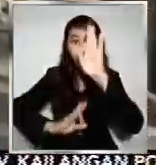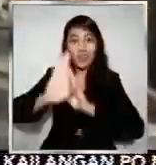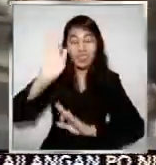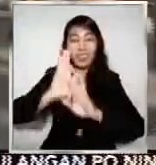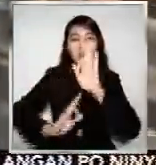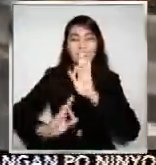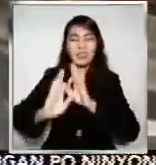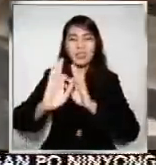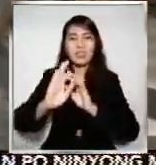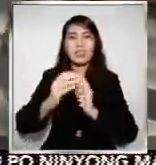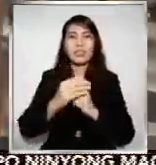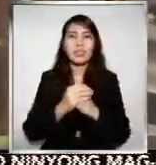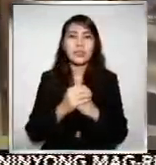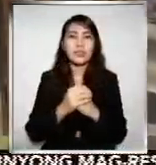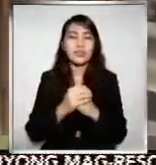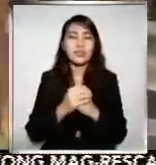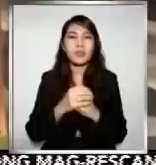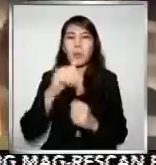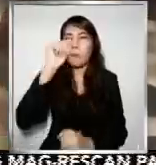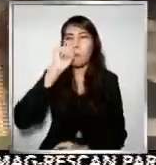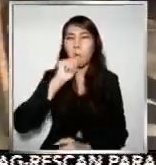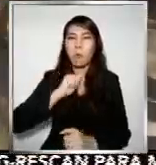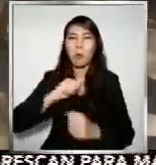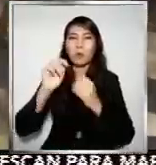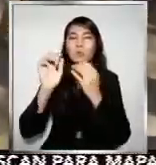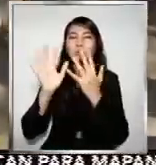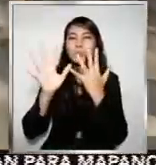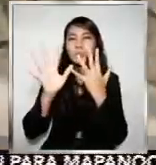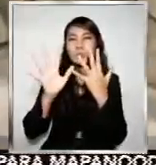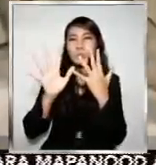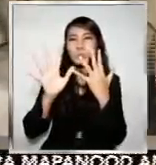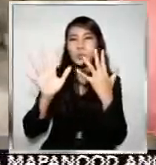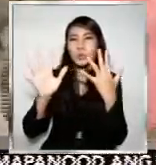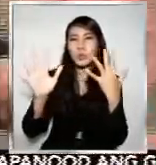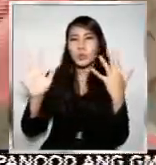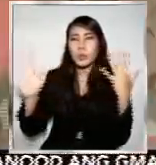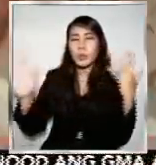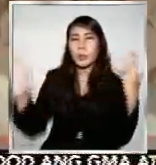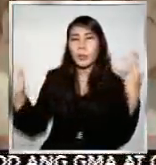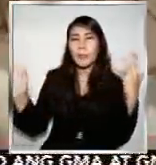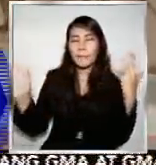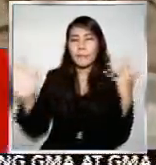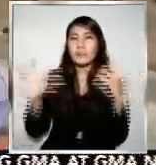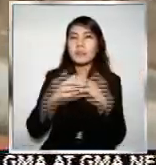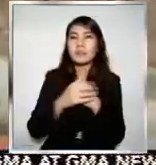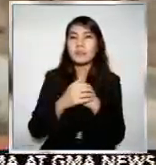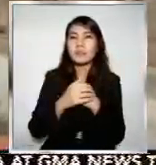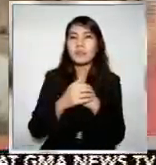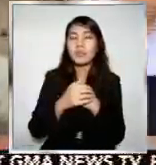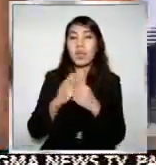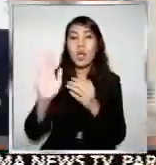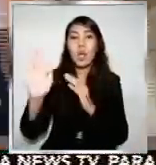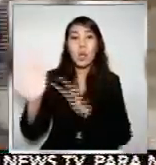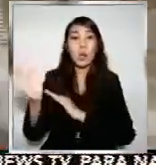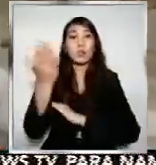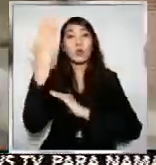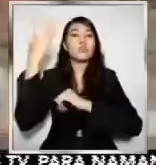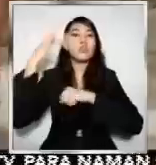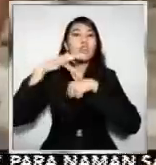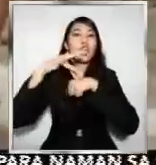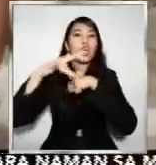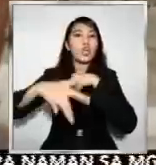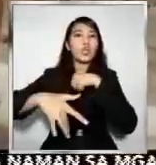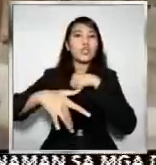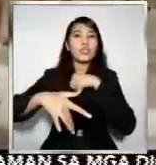pagpila, tiniis ito ni Albert Lopez para makatanggap ng ayuda. Maaga pa lamang ay pumila na siya sa pag-asang makapag-uwi